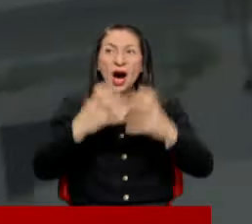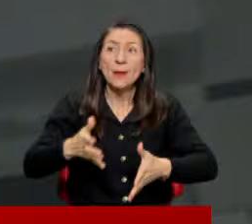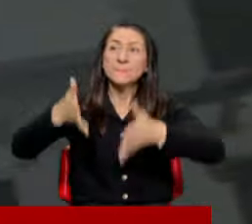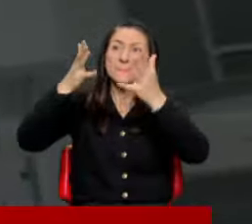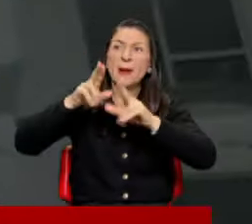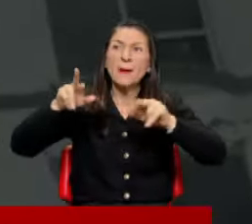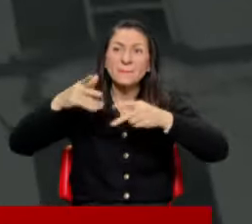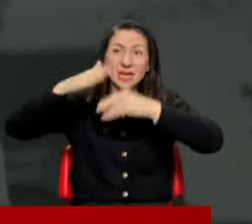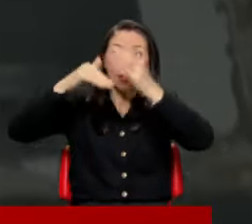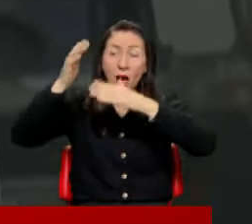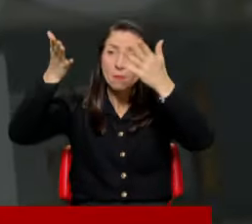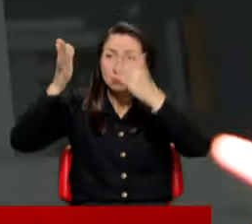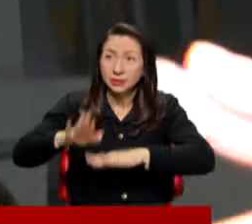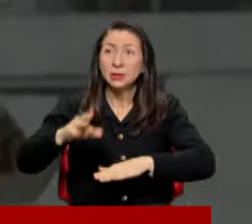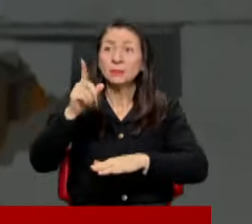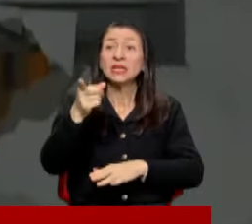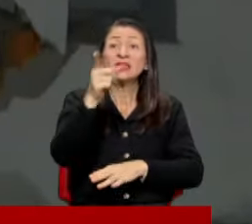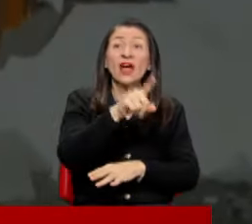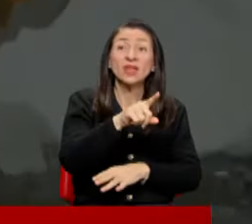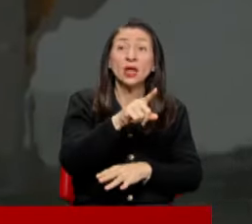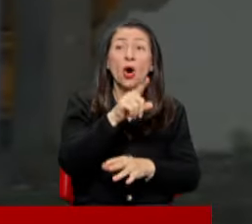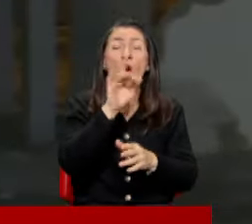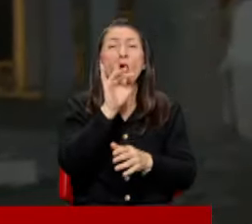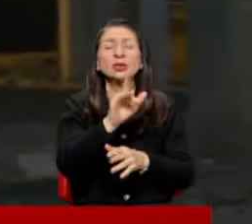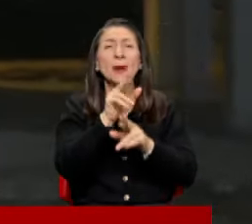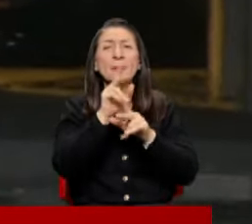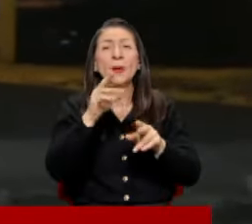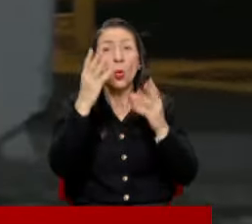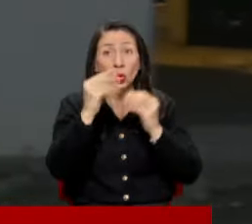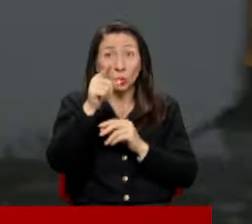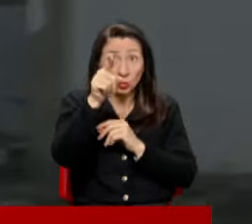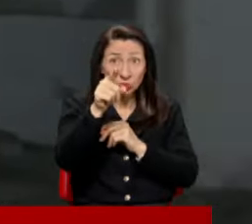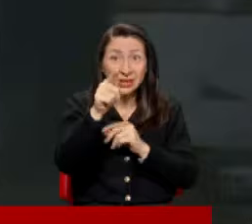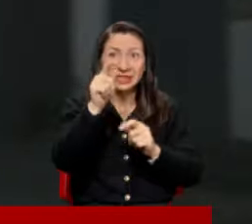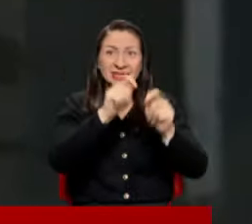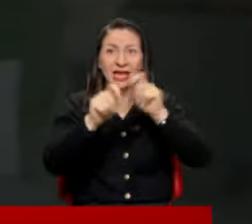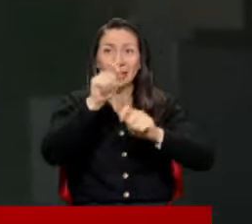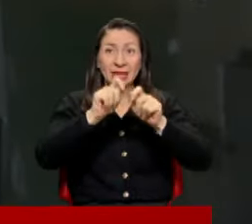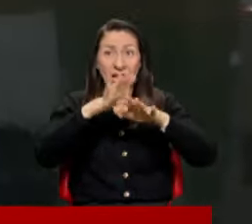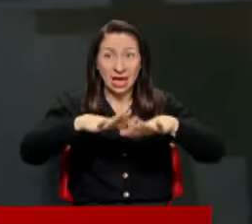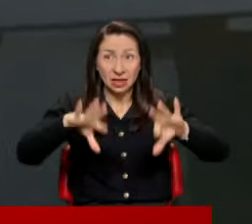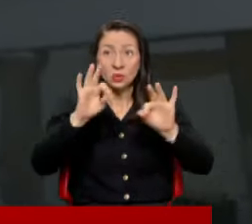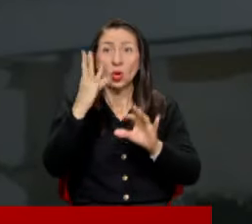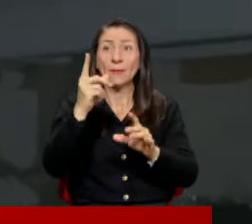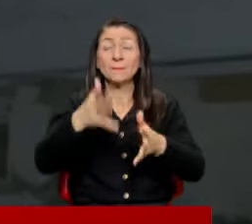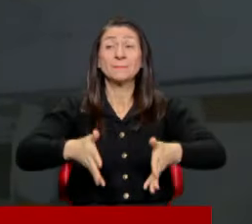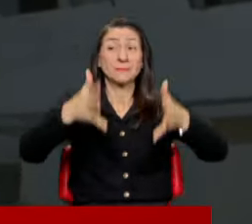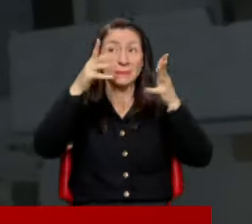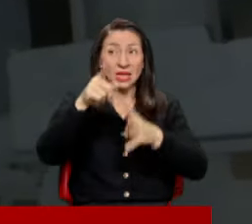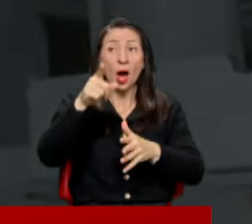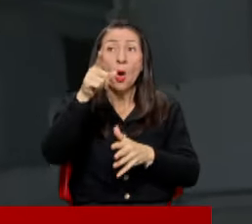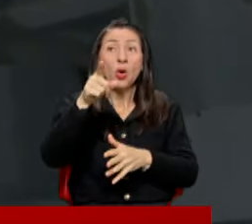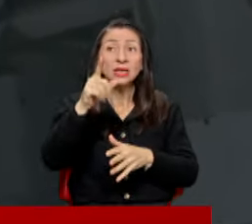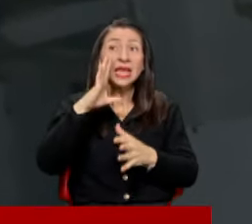binalar yıkılan binalar bir tarafta da orta hasarlı olup tadilata girdikten sonra olan bir bina ve